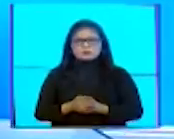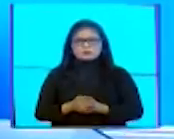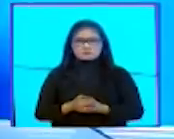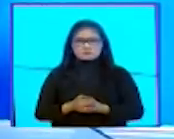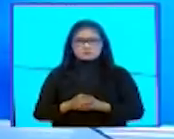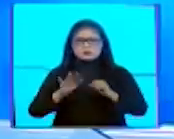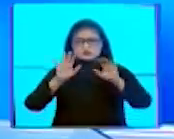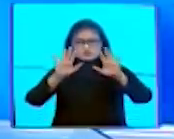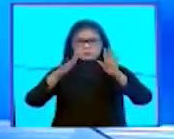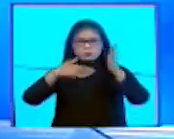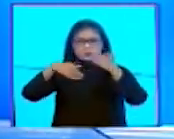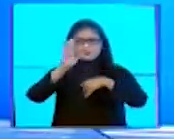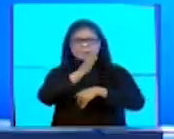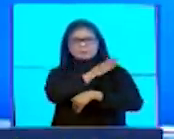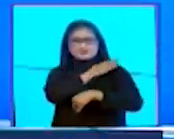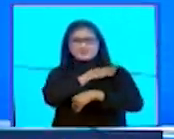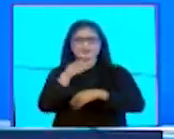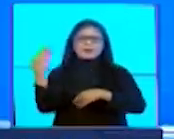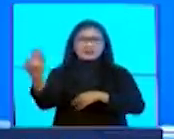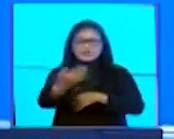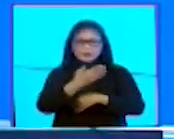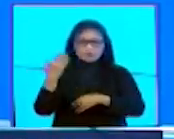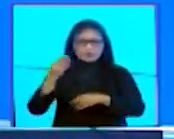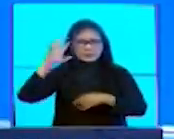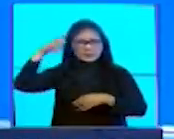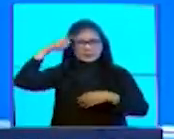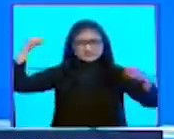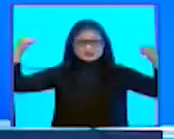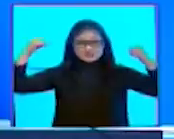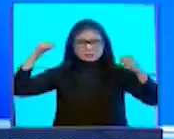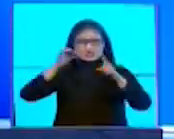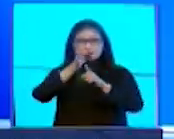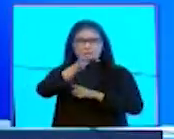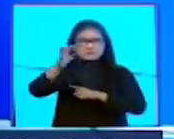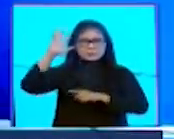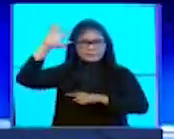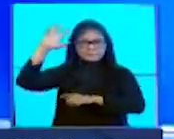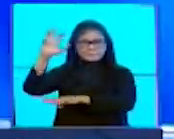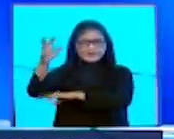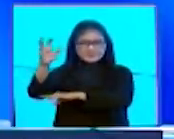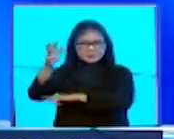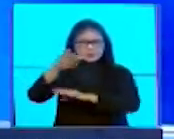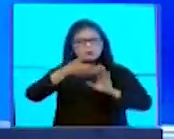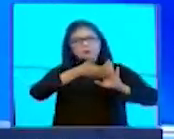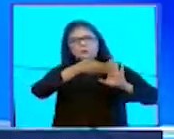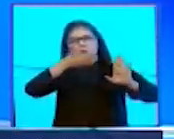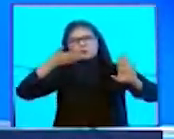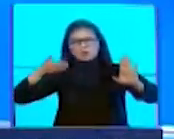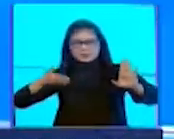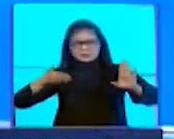Kita beralih ke informasi lainnya, pemirsa. Puluhan pejabat di lingkungan Dinas Kesehatan Provinsi Banten mengundurkan diri dari jabatannya. Pengunduran diri setelah